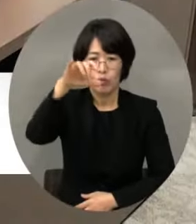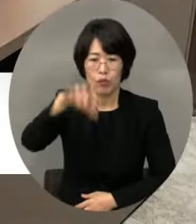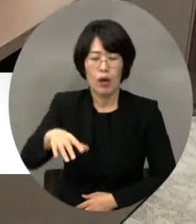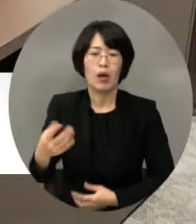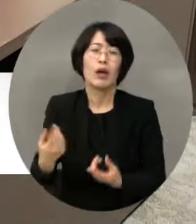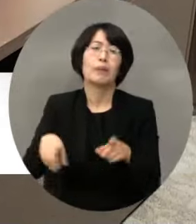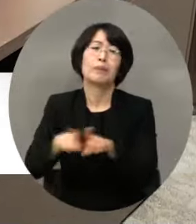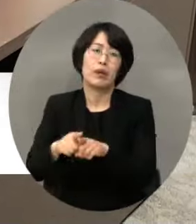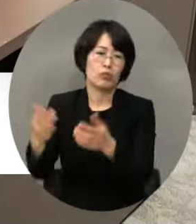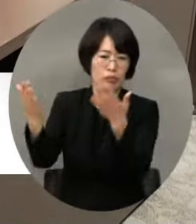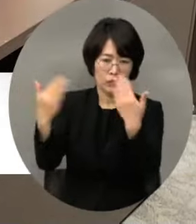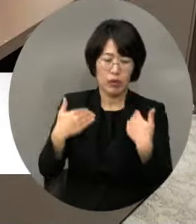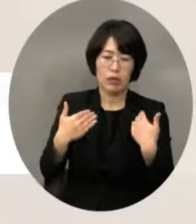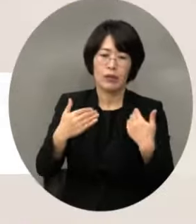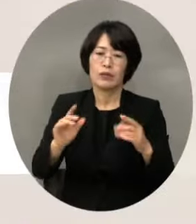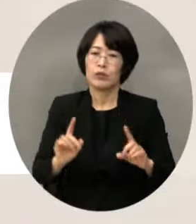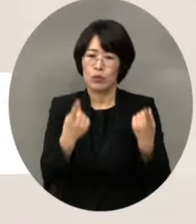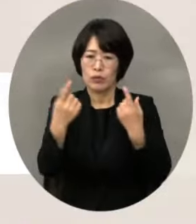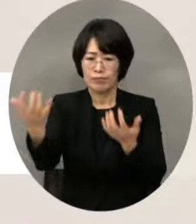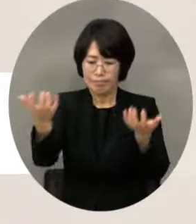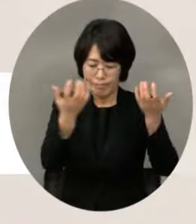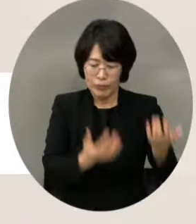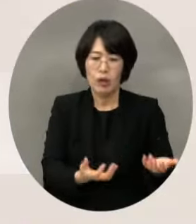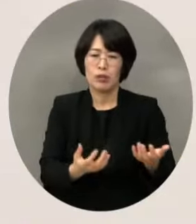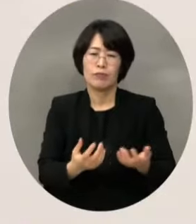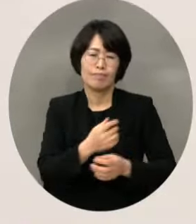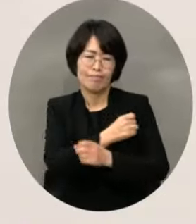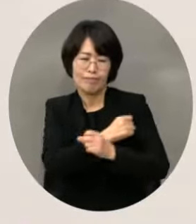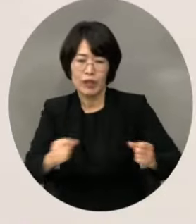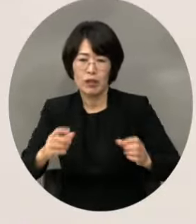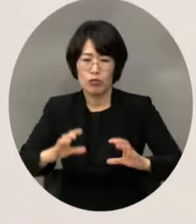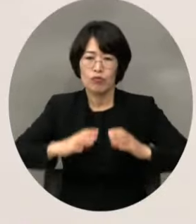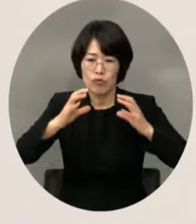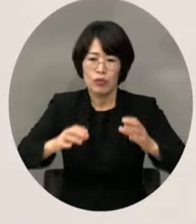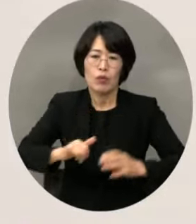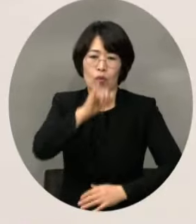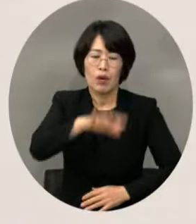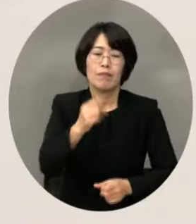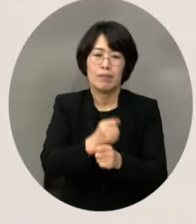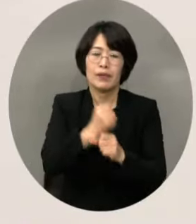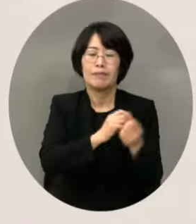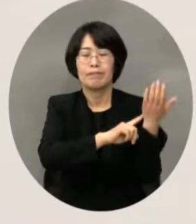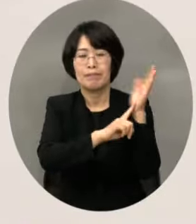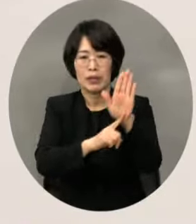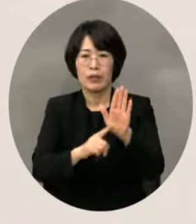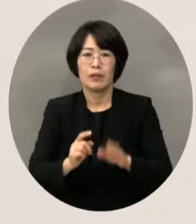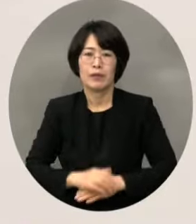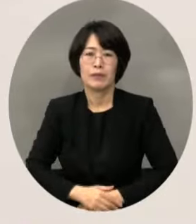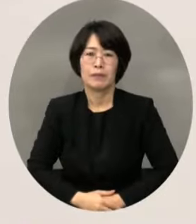시로 이전을 추진해 매머드급 국제공항으로 육성하겠다고 말했습니다 n